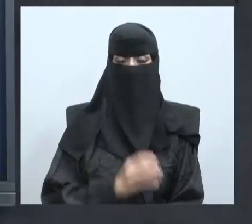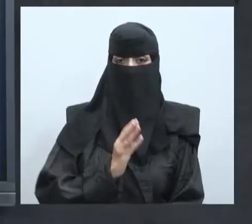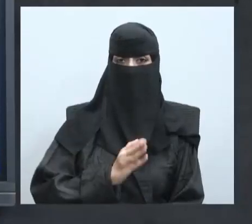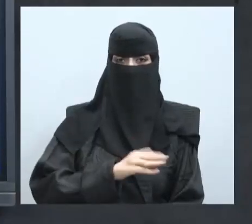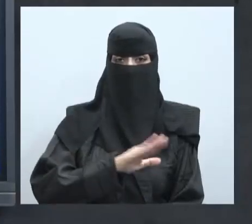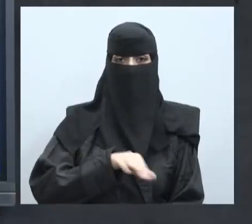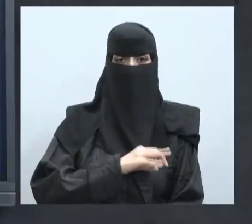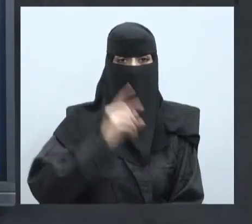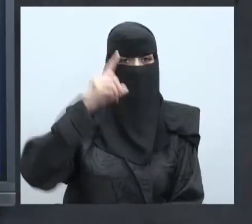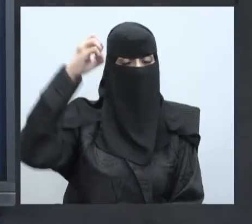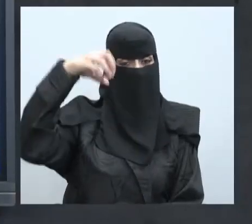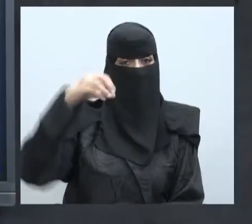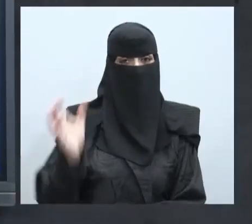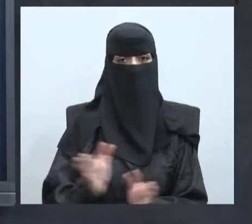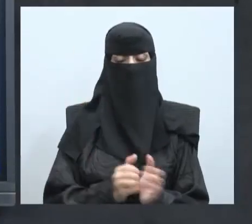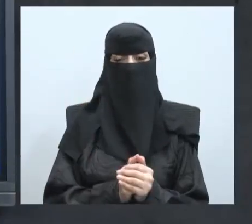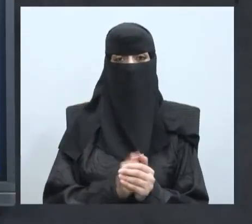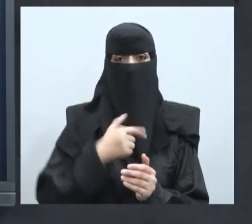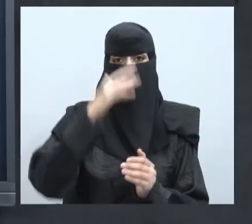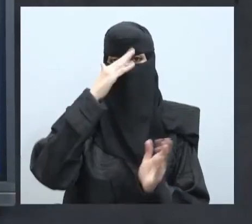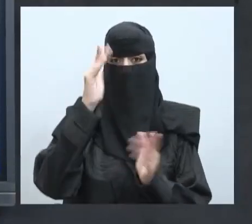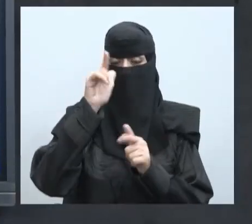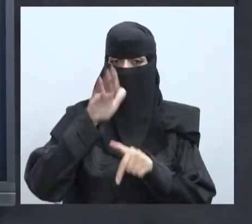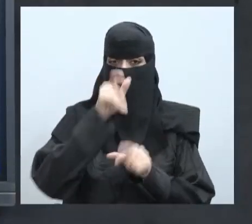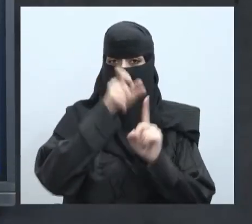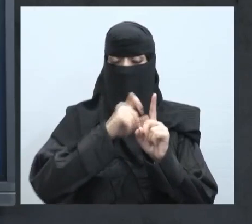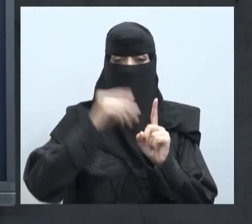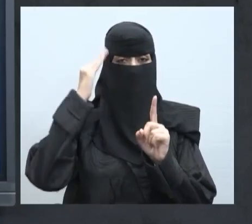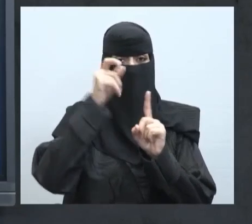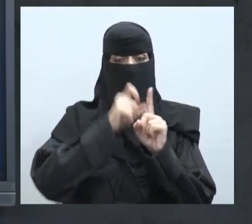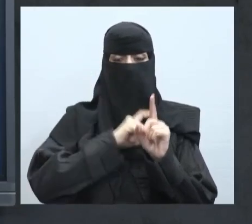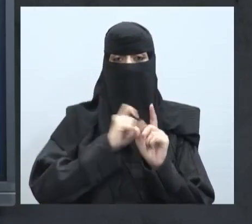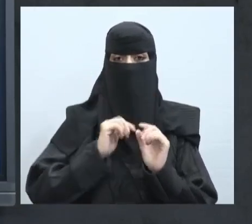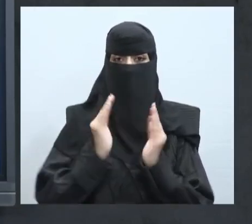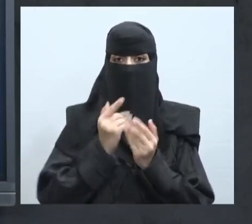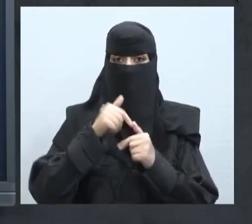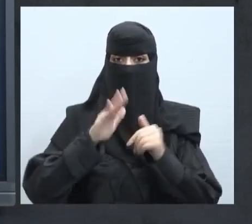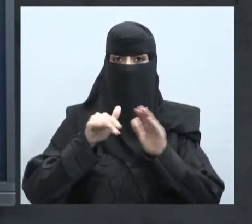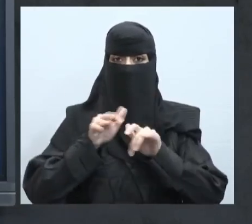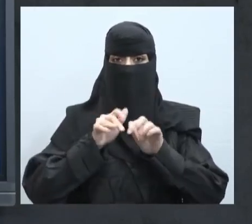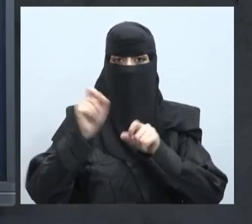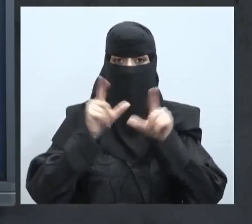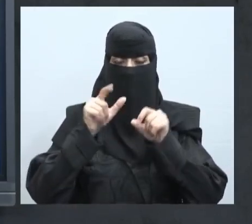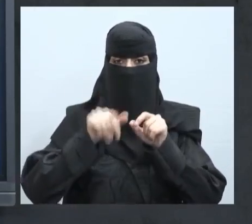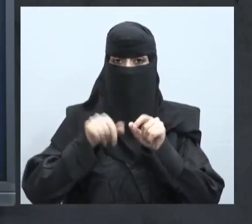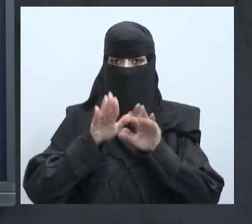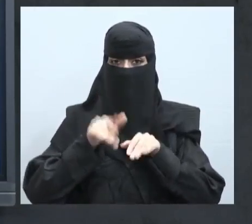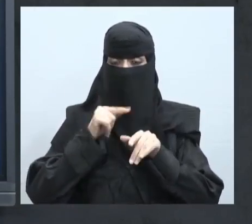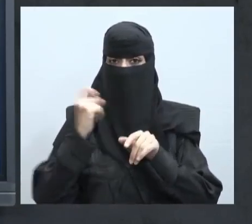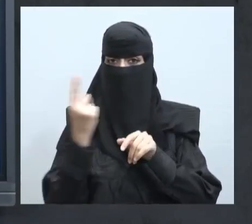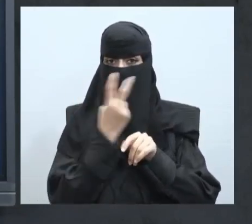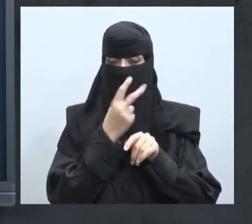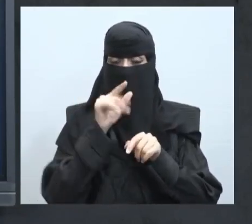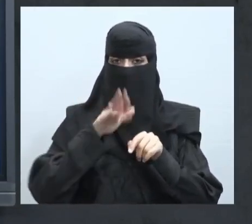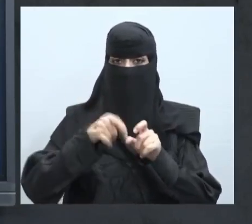السلام عليكم ورحمة الله وبركاته، مرحبا بكم أعزائي الطلاب والطالبات في مقرر إنترنت الأشياء 1-2. سنتعرف